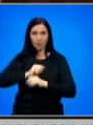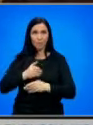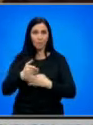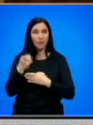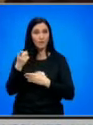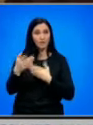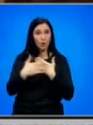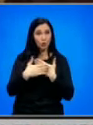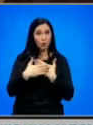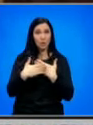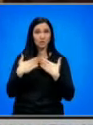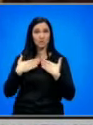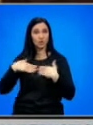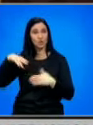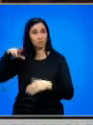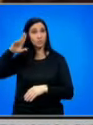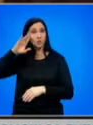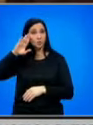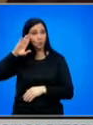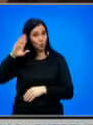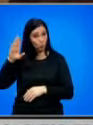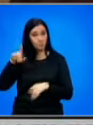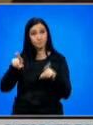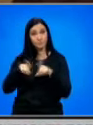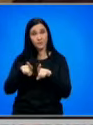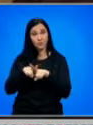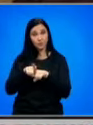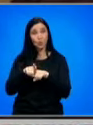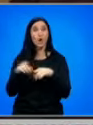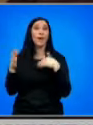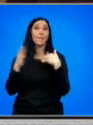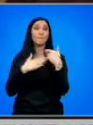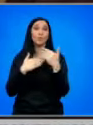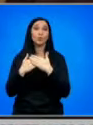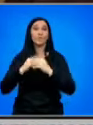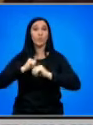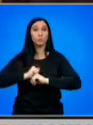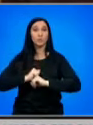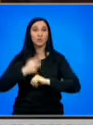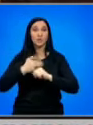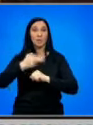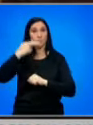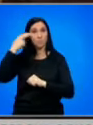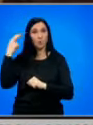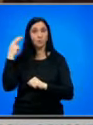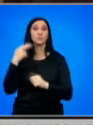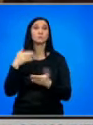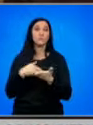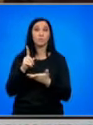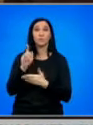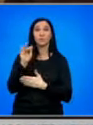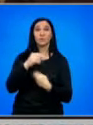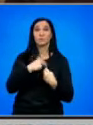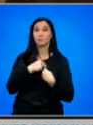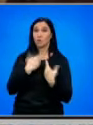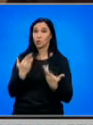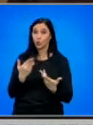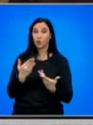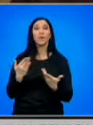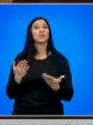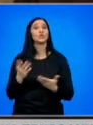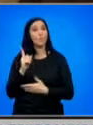това отношение с нашите служби. Също така подготовката на общинските болници, за да можем да сме сигурни,